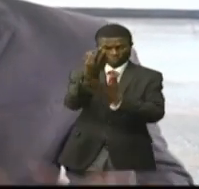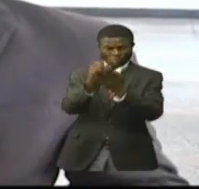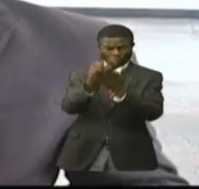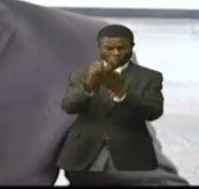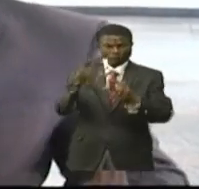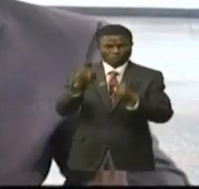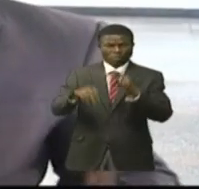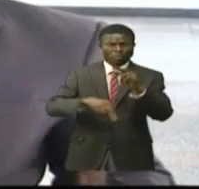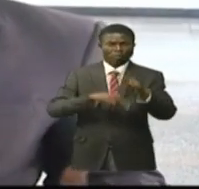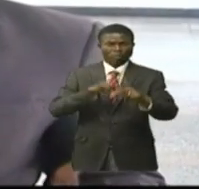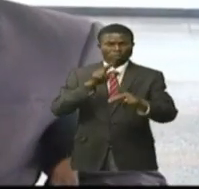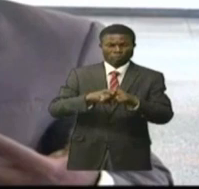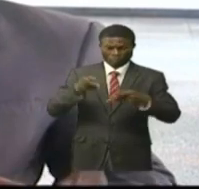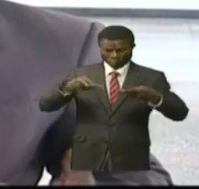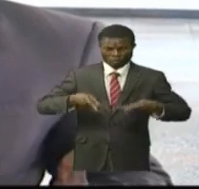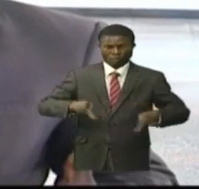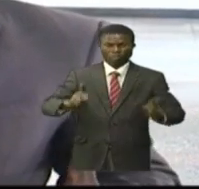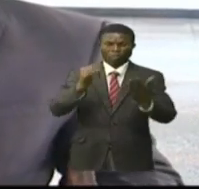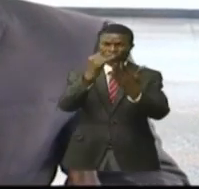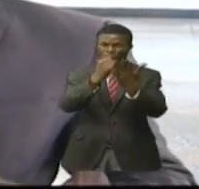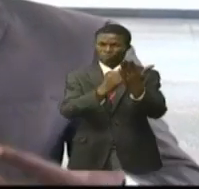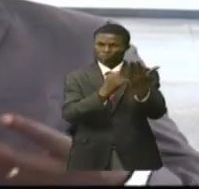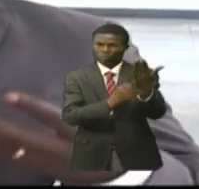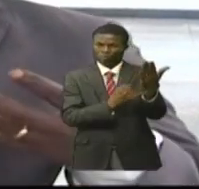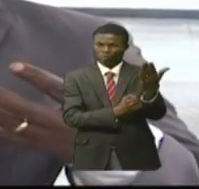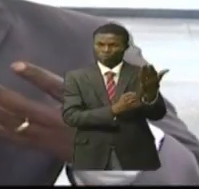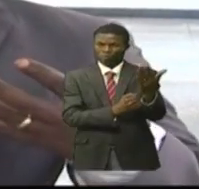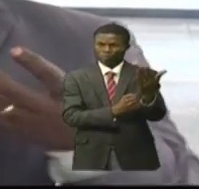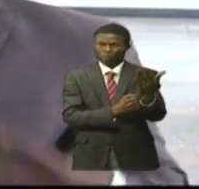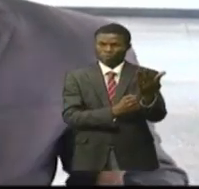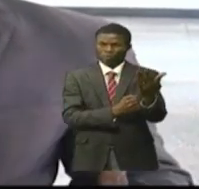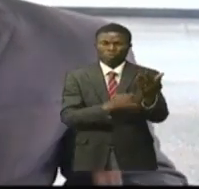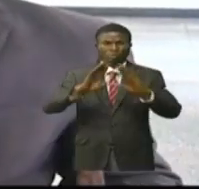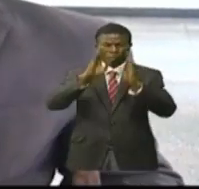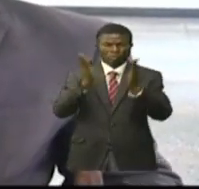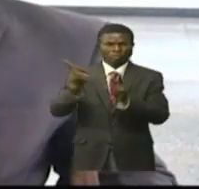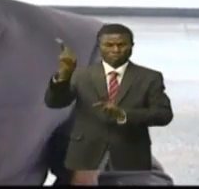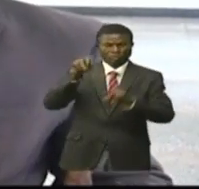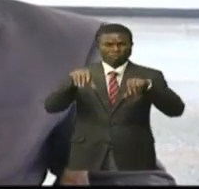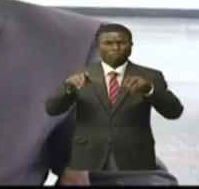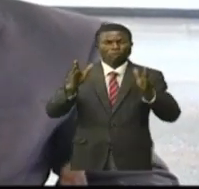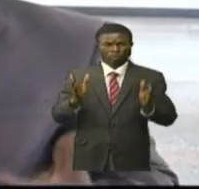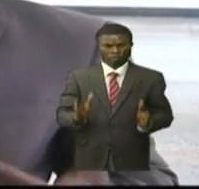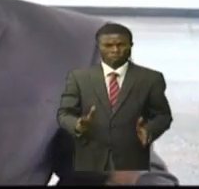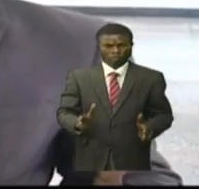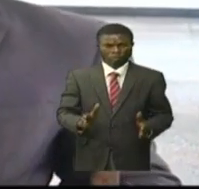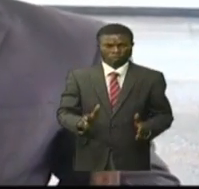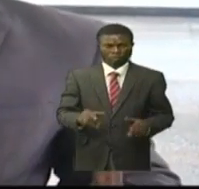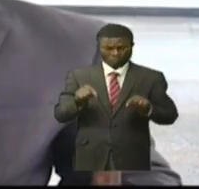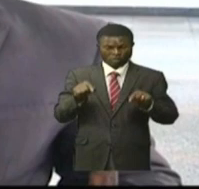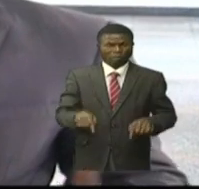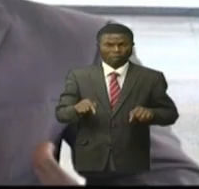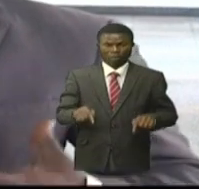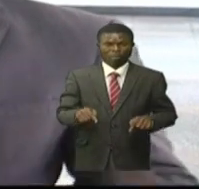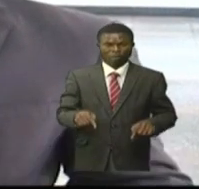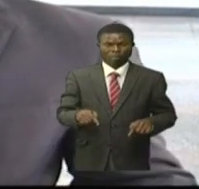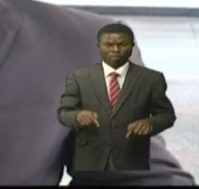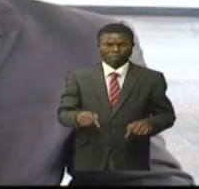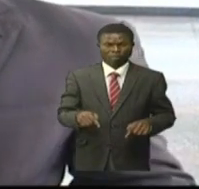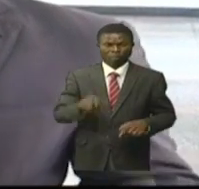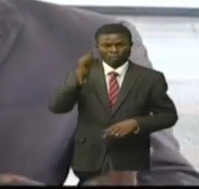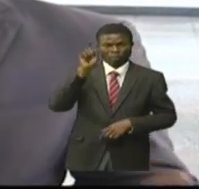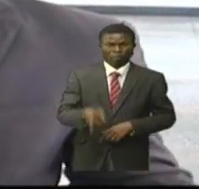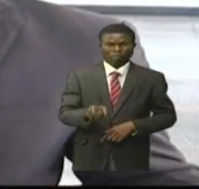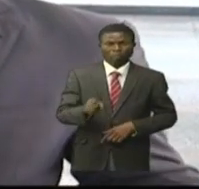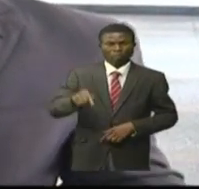nationale qui permettait d'identifier tous les citoyens congolais parce que actuellement sur le 100 millions